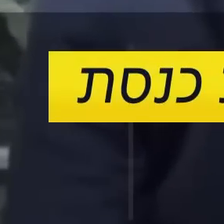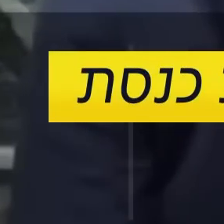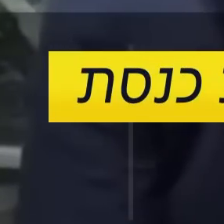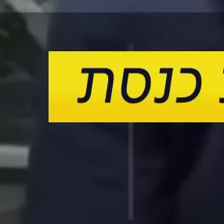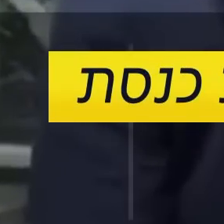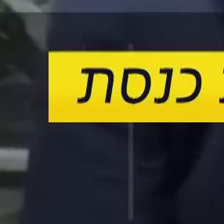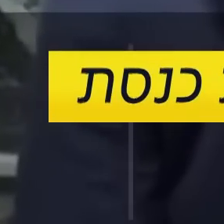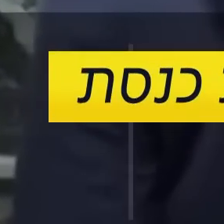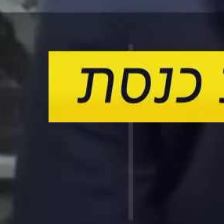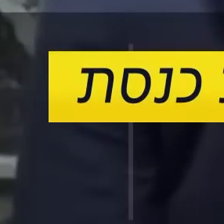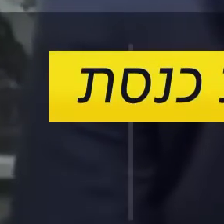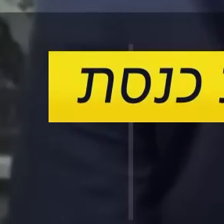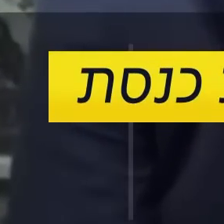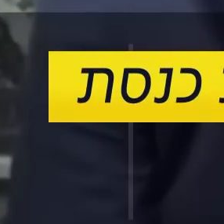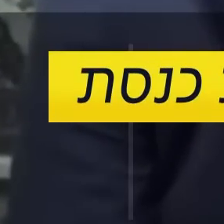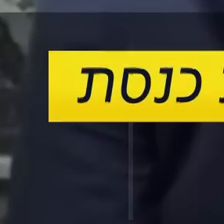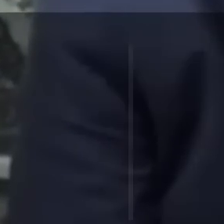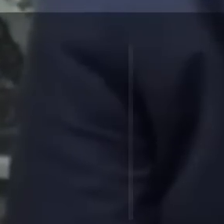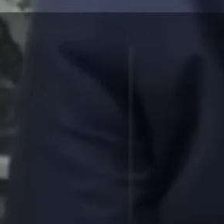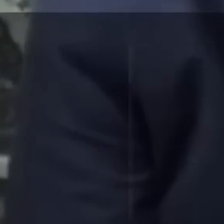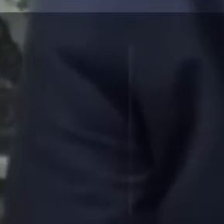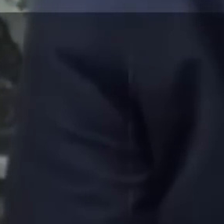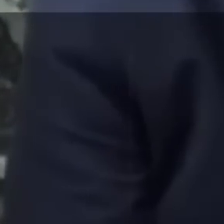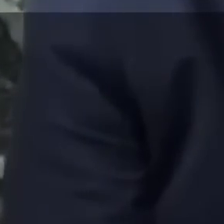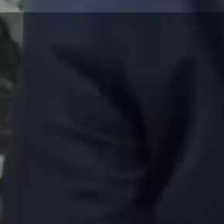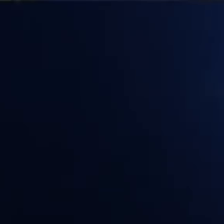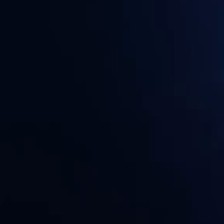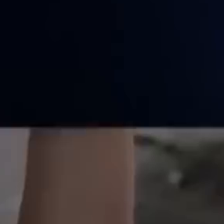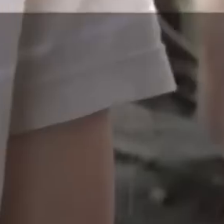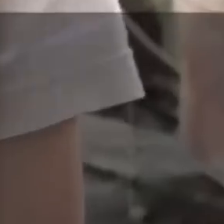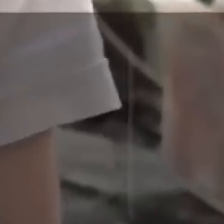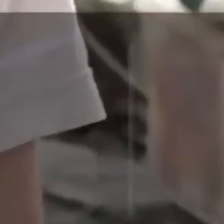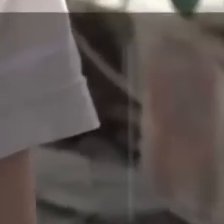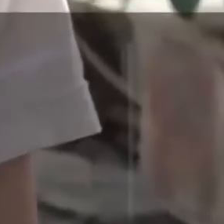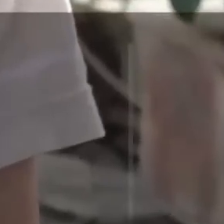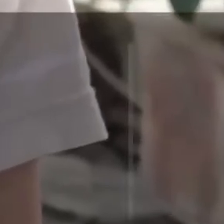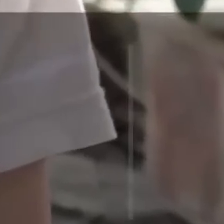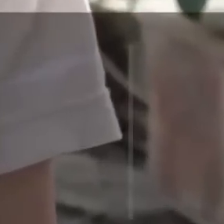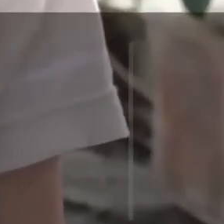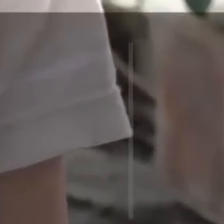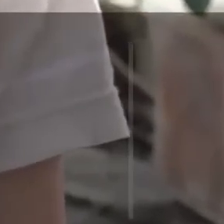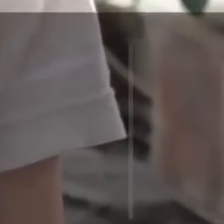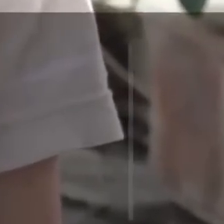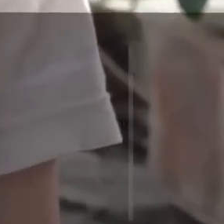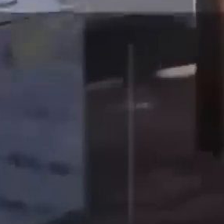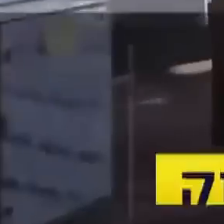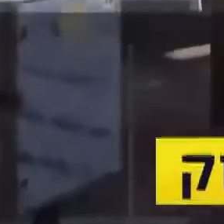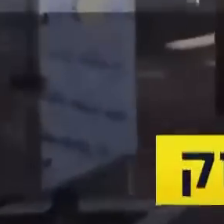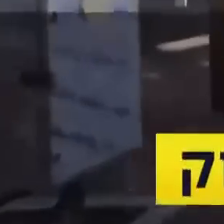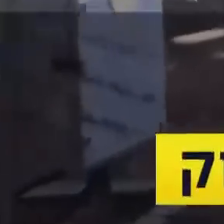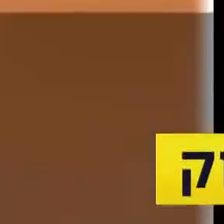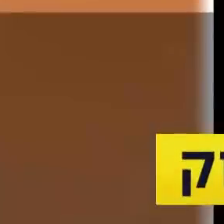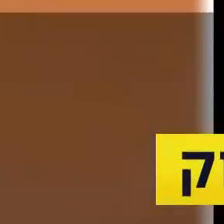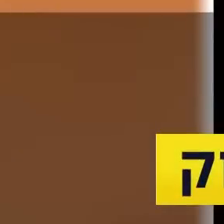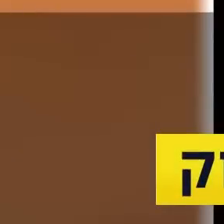למועצות כל מיני תקציבים, בתנאי שעשו מתכנסת. זה לא חוקי. עשו בצורה חכמה. יום הזיכרון הראשון בלי אבא.